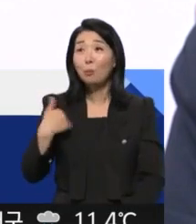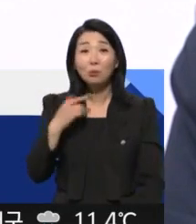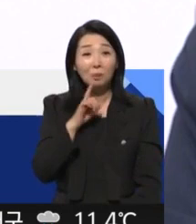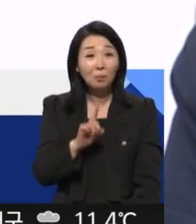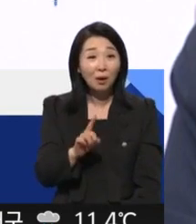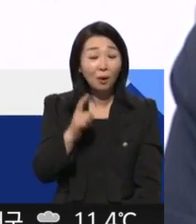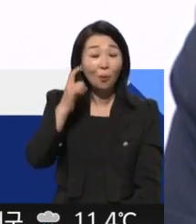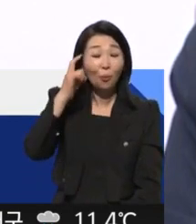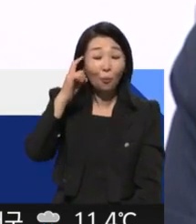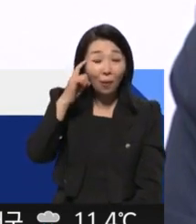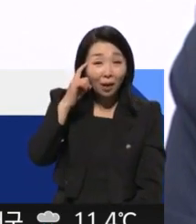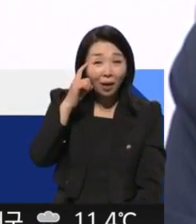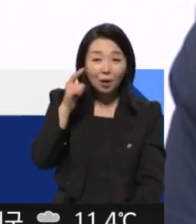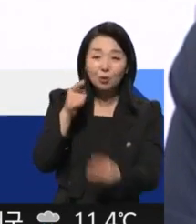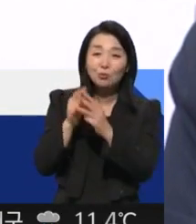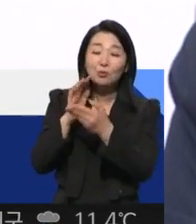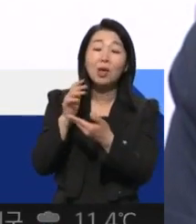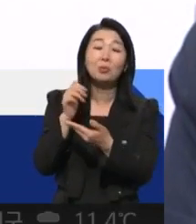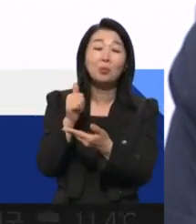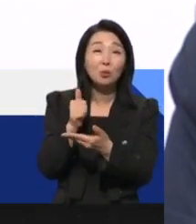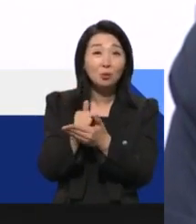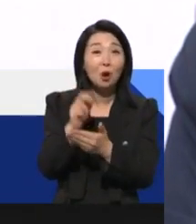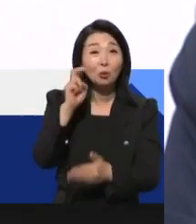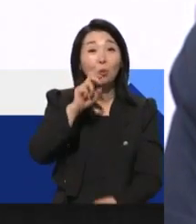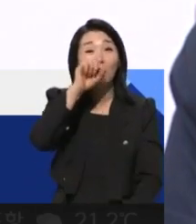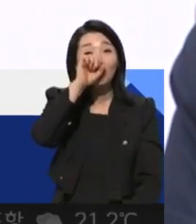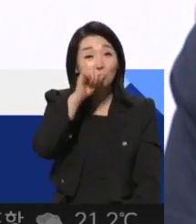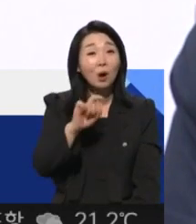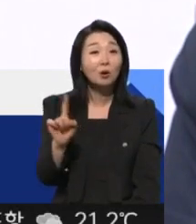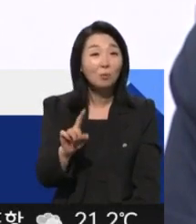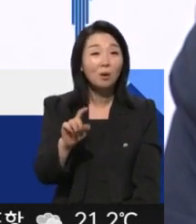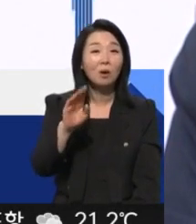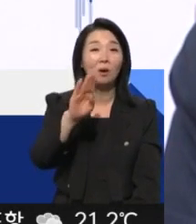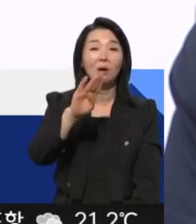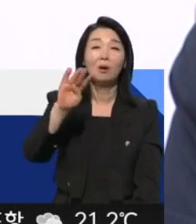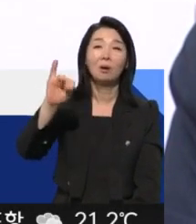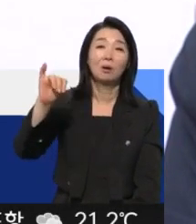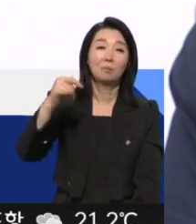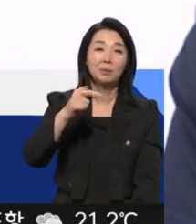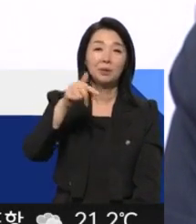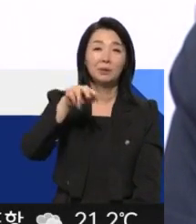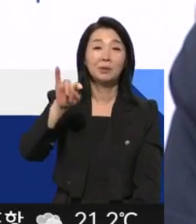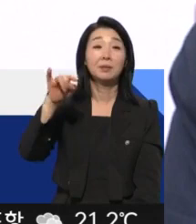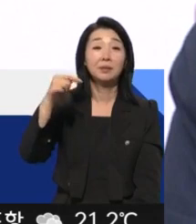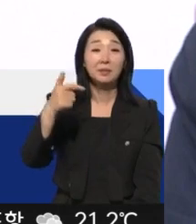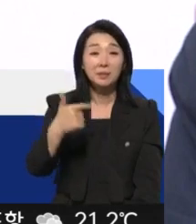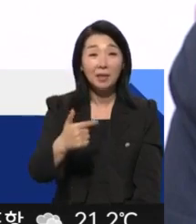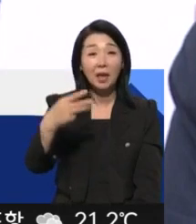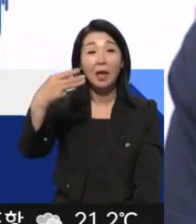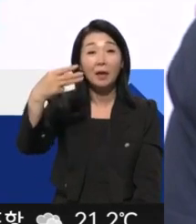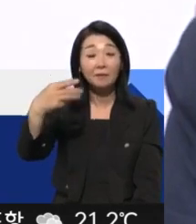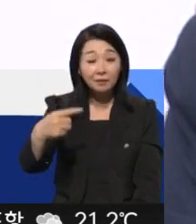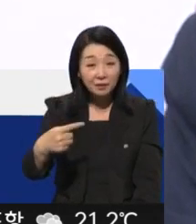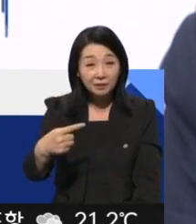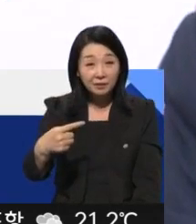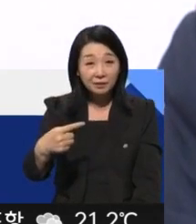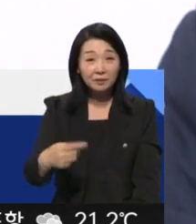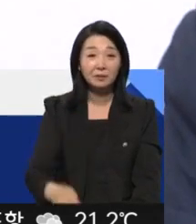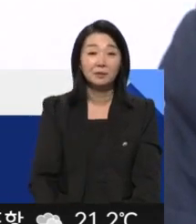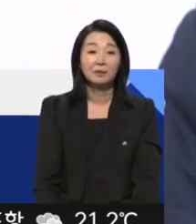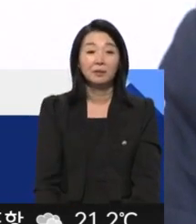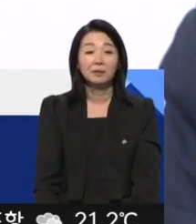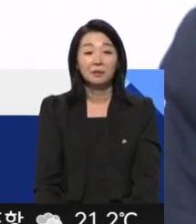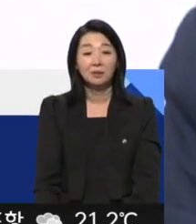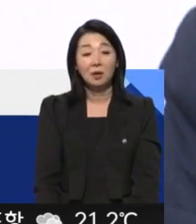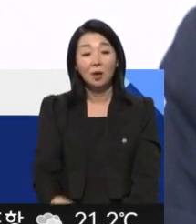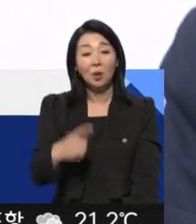그분이 원래 좋아하시는 노래가 빈센트예요. 빈센트. 제가 가수 이름 얘기를 하긴 좀 그런데 네. 그 다른